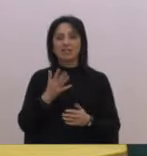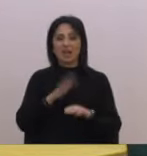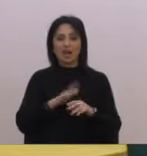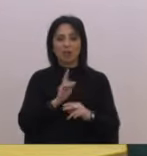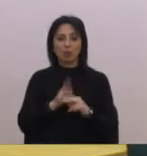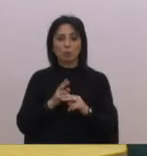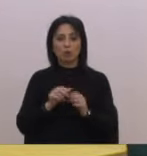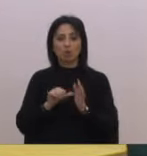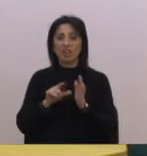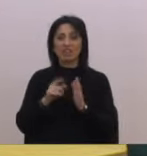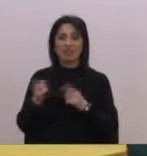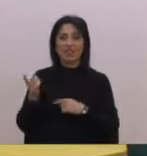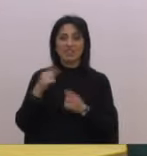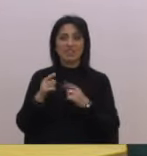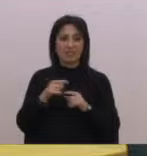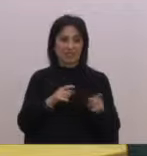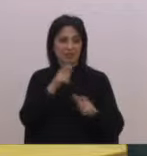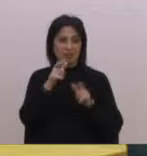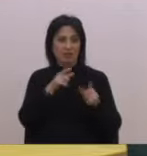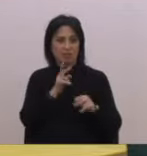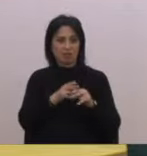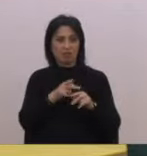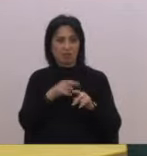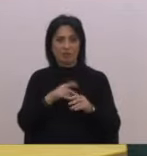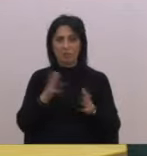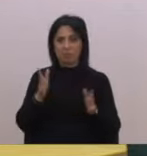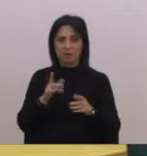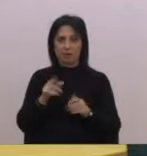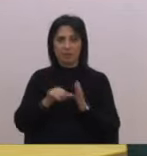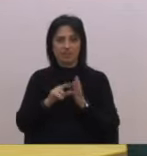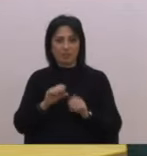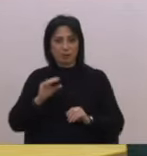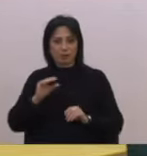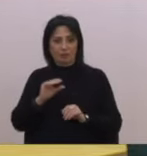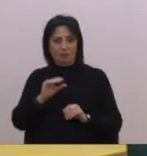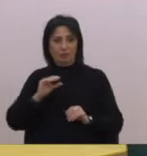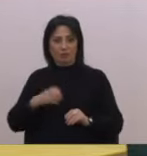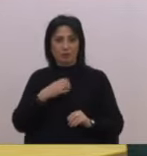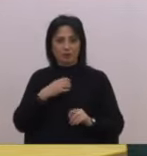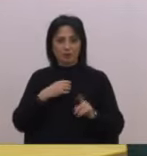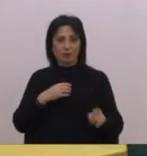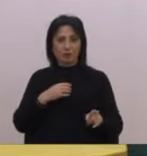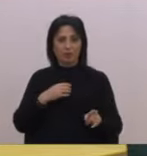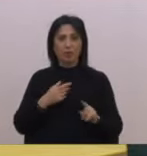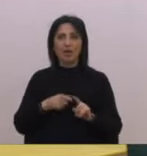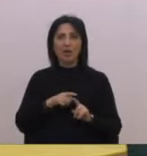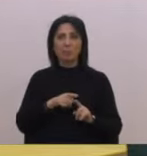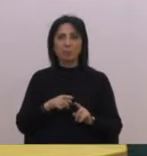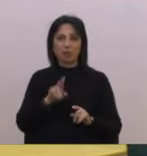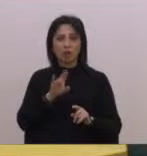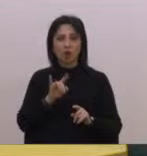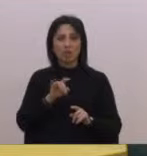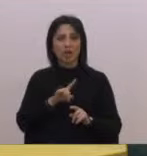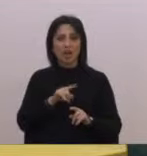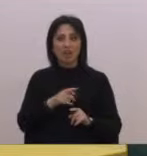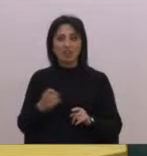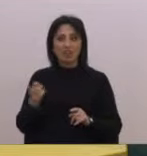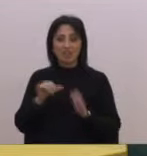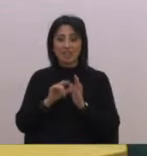უშლის ინვესტიციების კიდევ უფრო მეტი დოზით შემოდინებას. პირიქით, მე ვიტყოდი, რომ იმ დოზით, რა დოზითაც